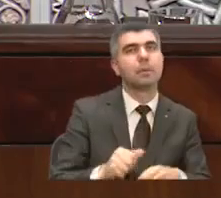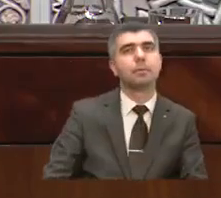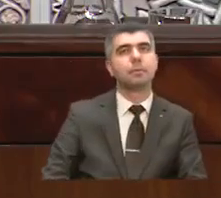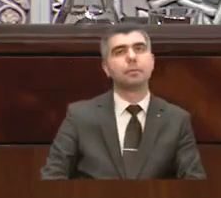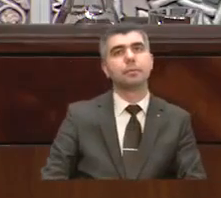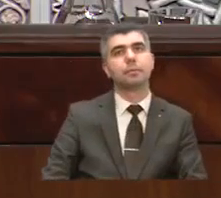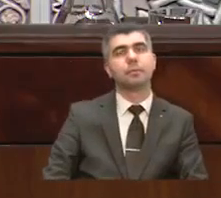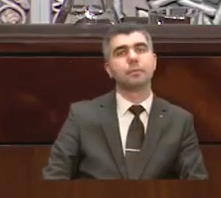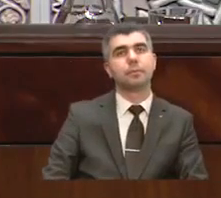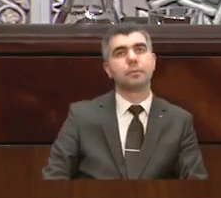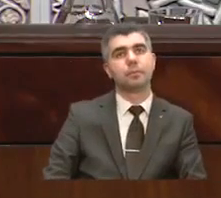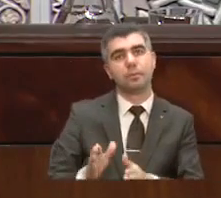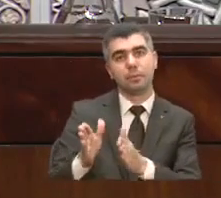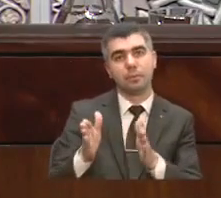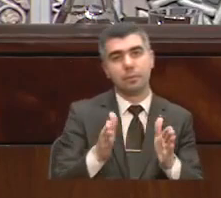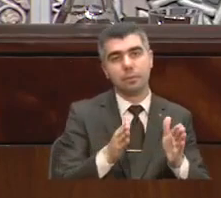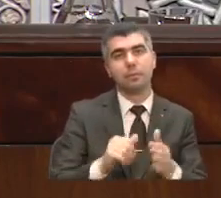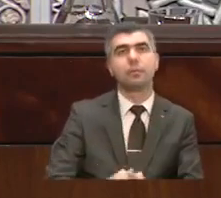كاتب الدوله. تعقيب